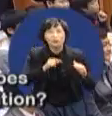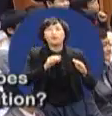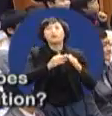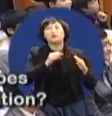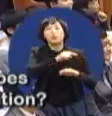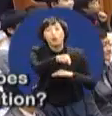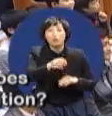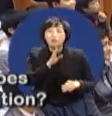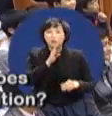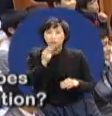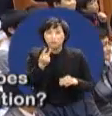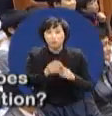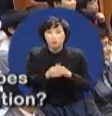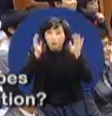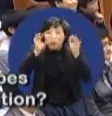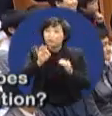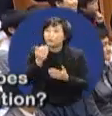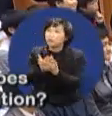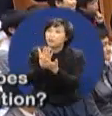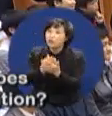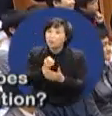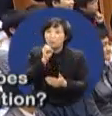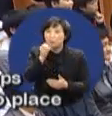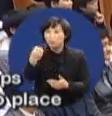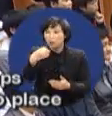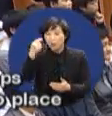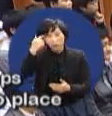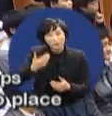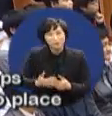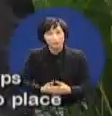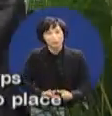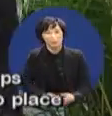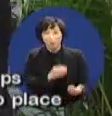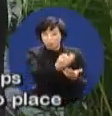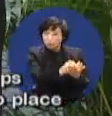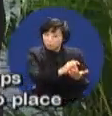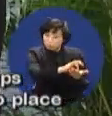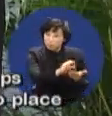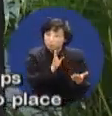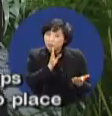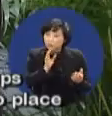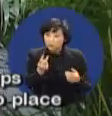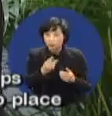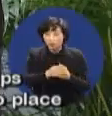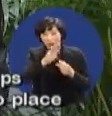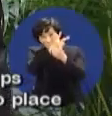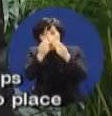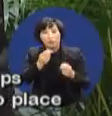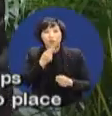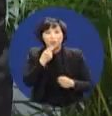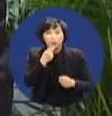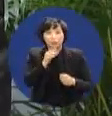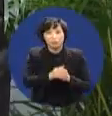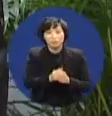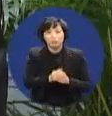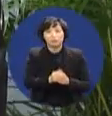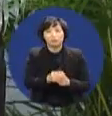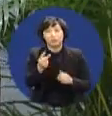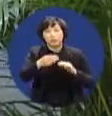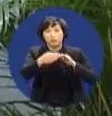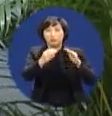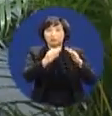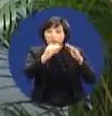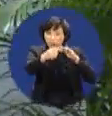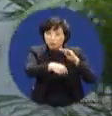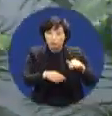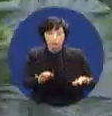왜 등록금 달라고 하냐 때 되면. 응? 지가 벌어서지. 잠잘 때 칼퇴를 집에 와서 자잖아. 그리고 부모가 뭐라